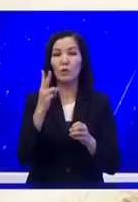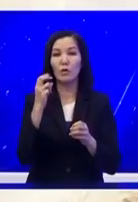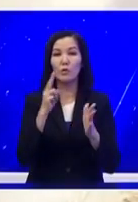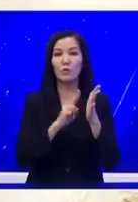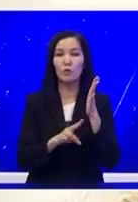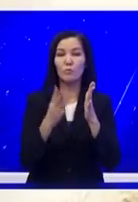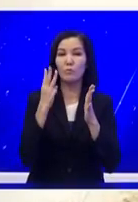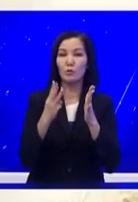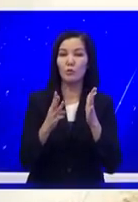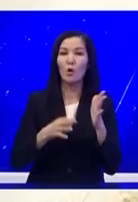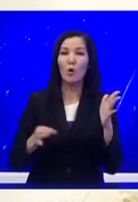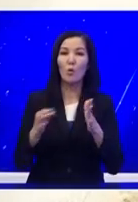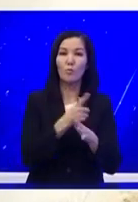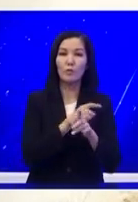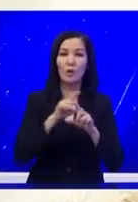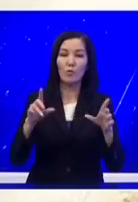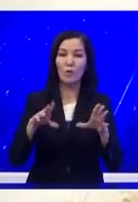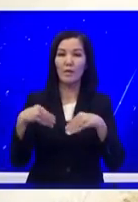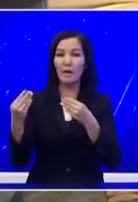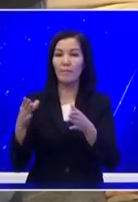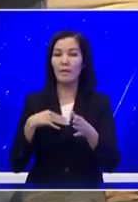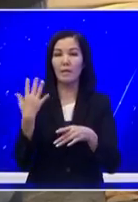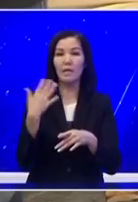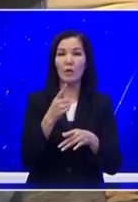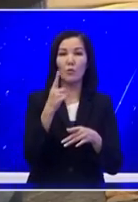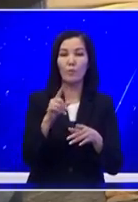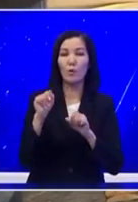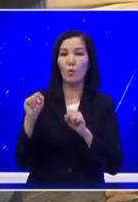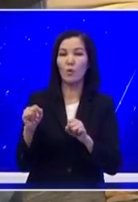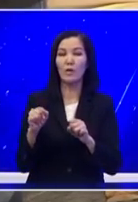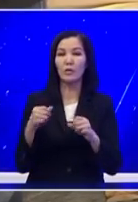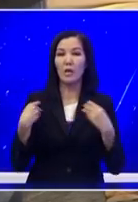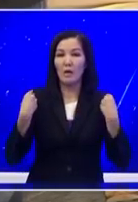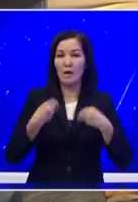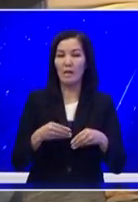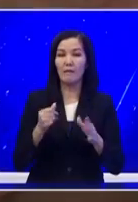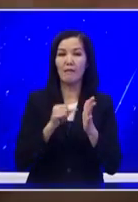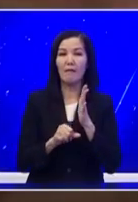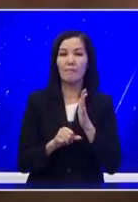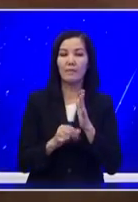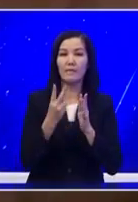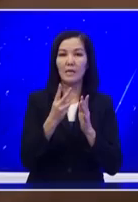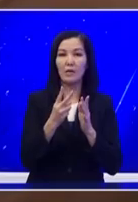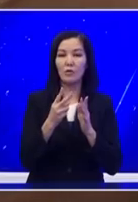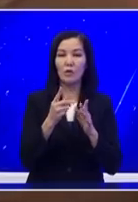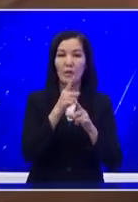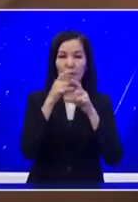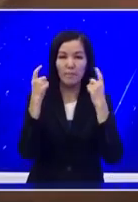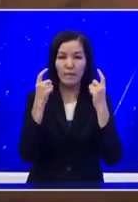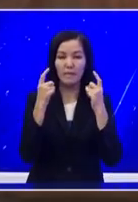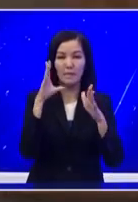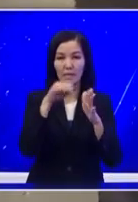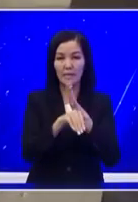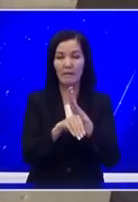273 қорабы облыстық ауруханаға берілді. Оның 51 қорабы қорғаныш қалаттары болса, 60 қорабына екі түрлі медициналық бетперде